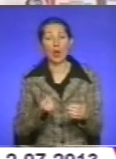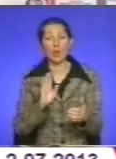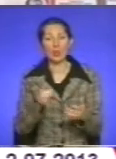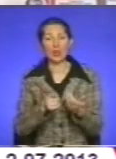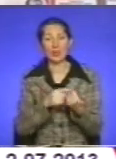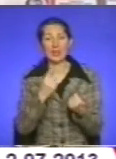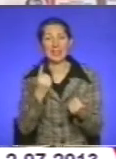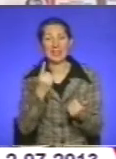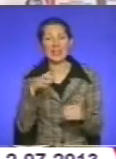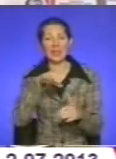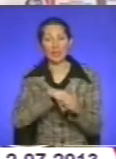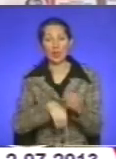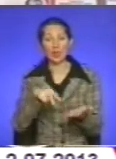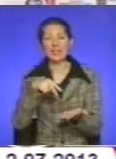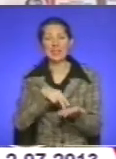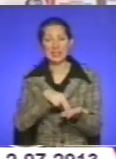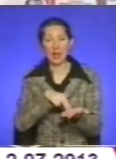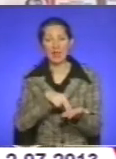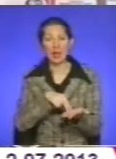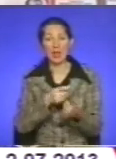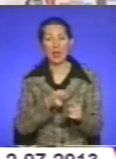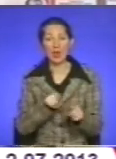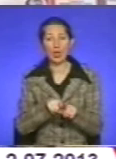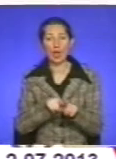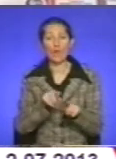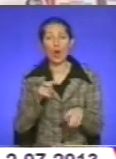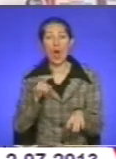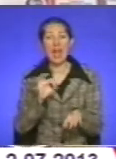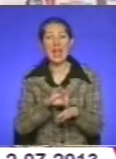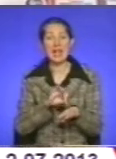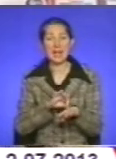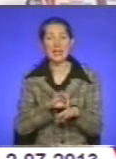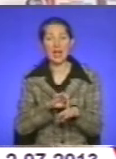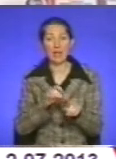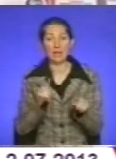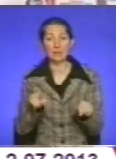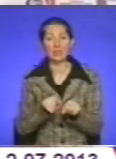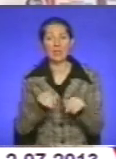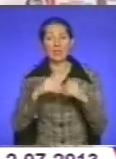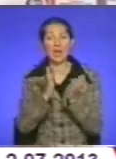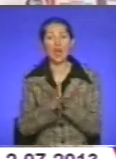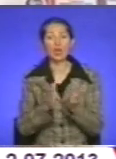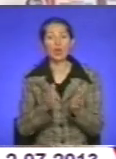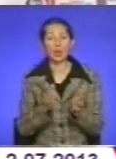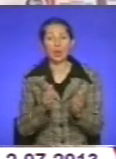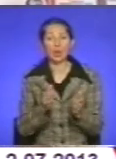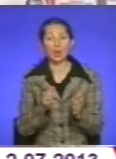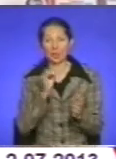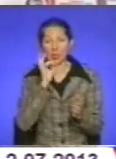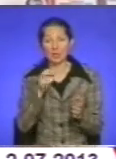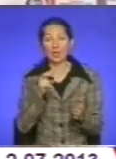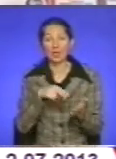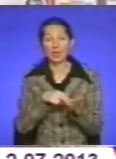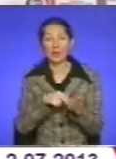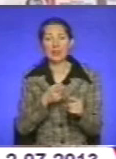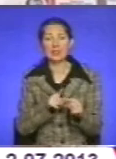ставками, за тими ж ставками, що і на лікарняні. Якщо загальною сумою сказати, чи загальною ставкою сказати,